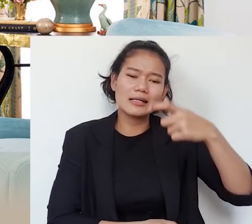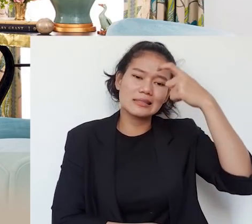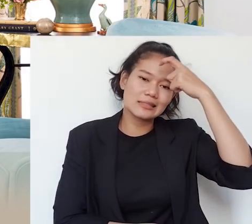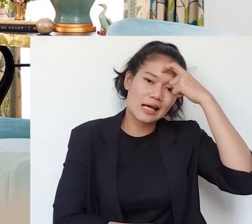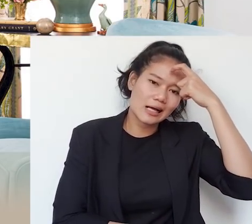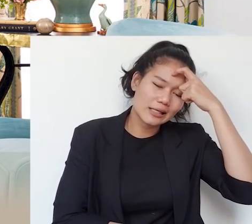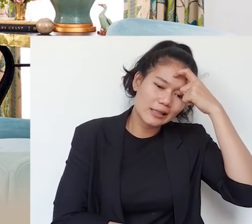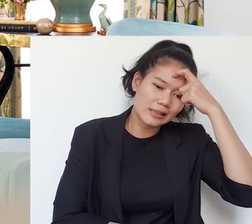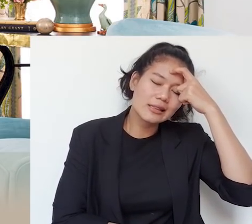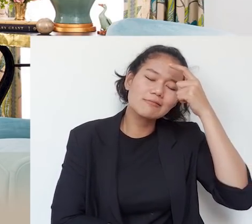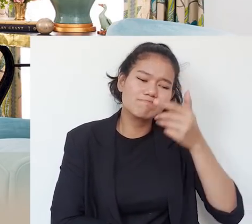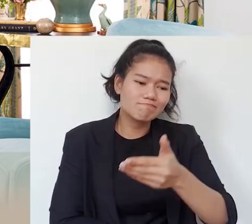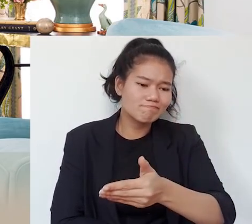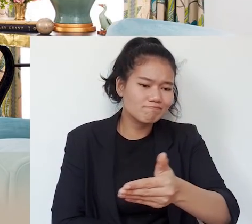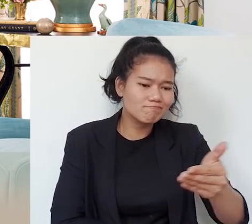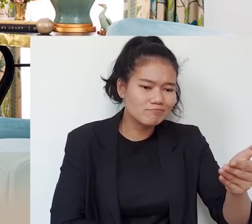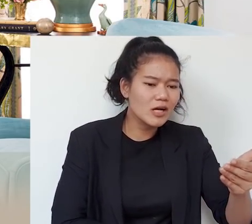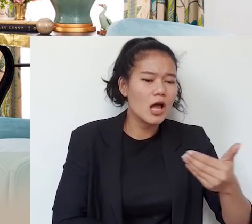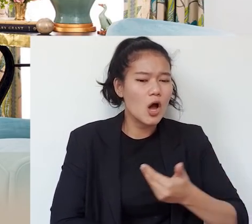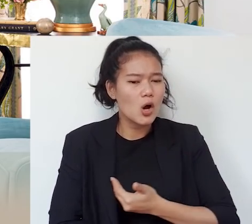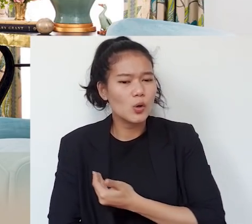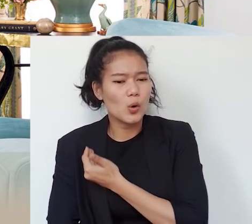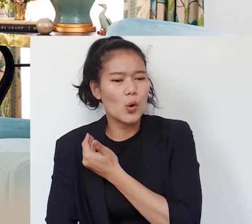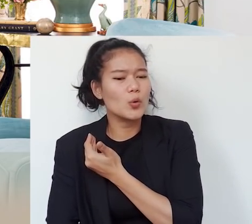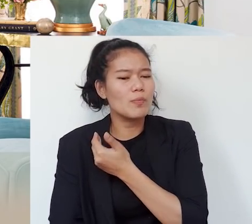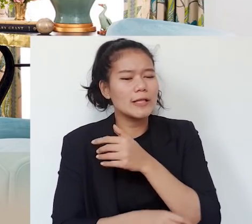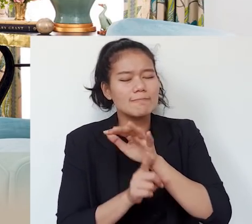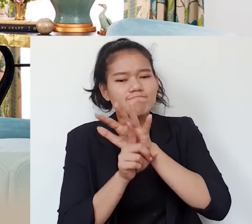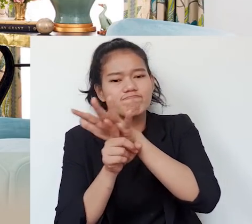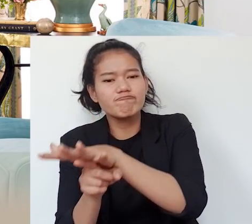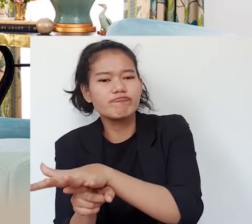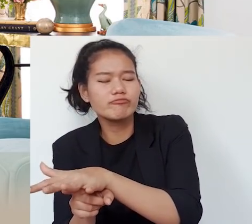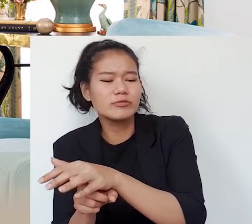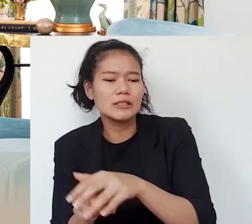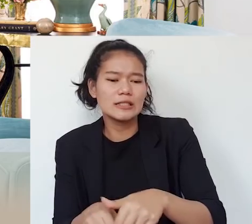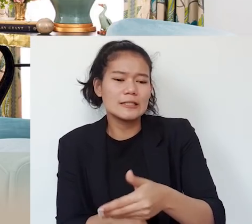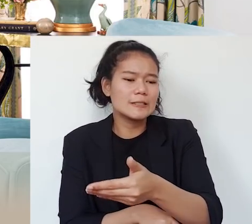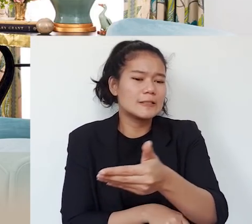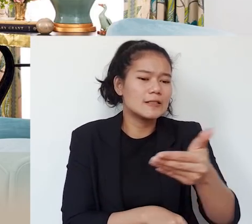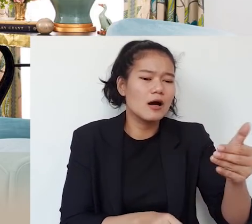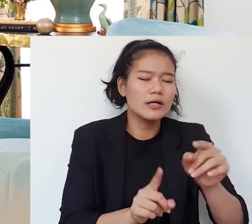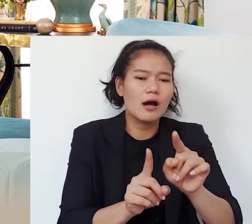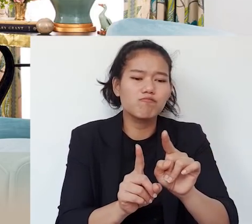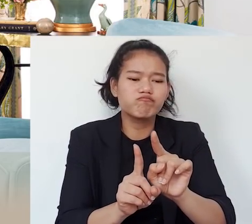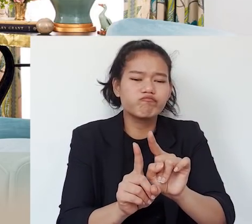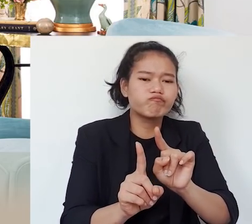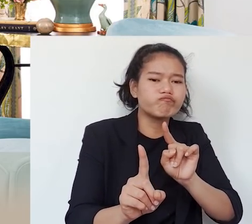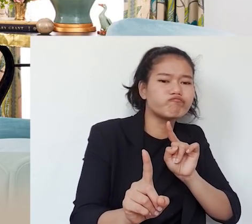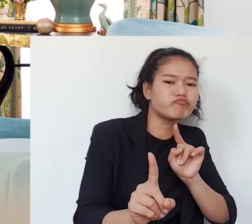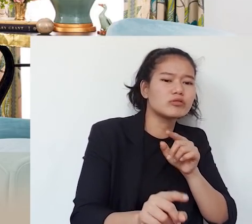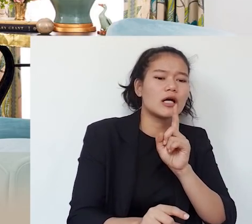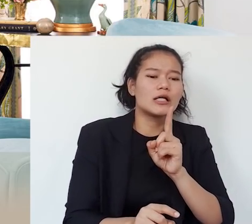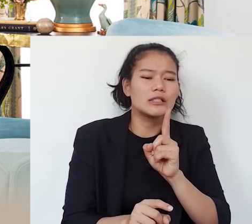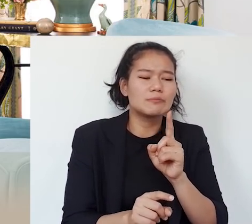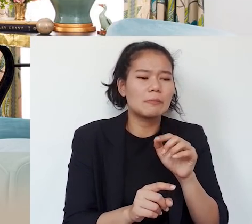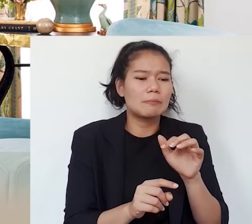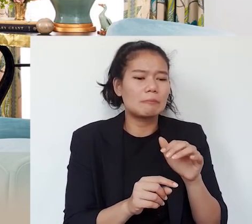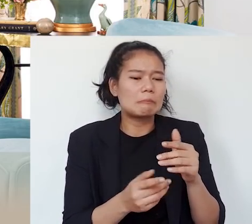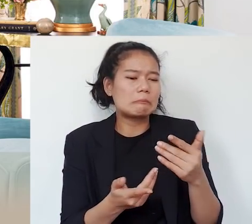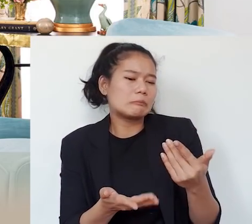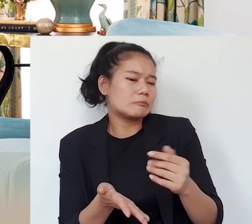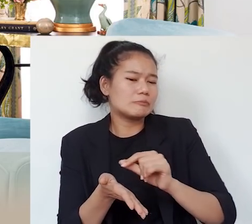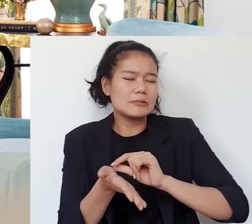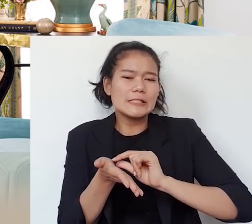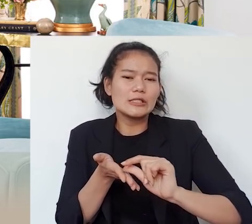lemah, yang sakit, mereka yang menjadi korban dari diskriminasi, mereka yang terpinggirkan oleh karena